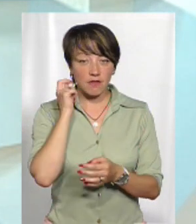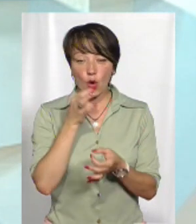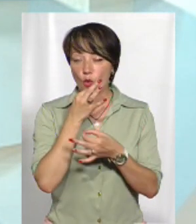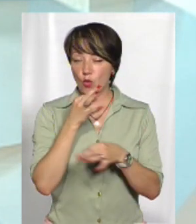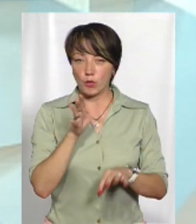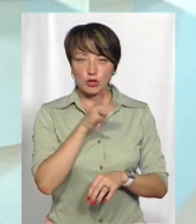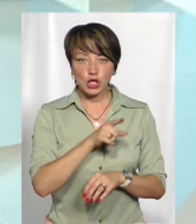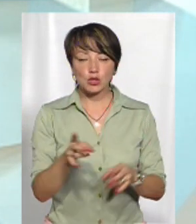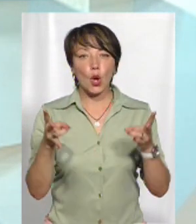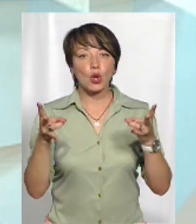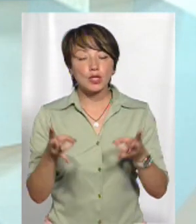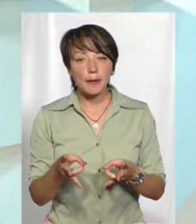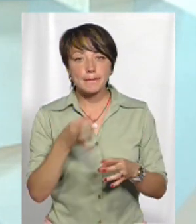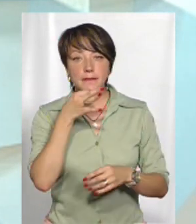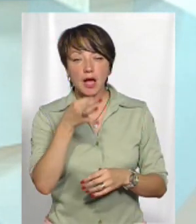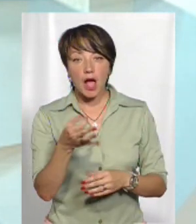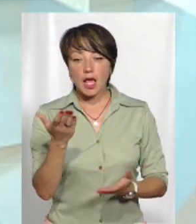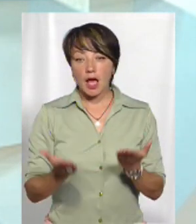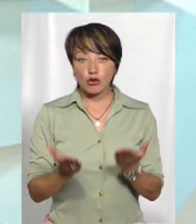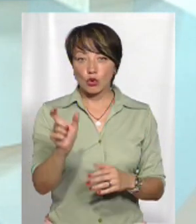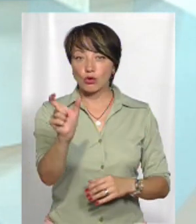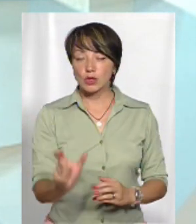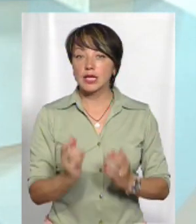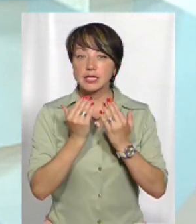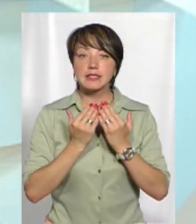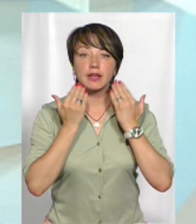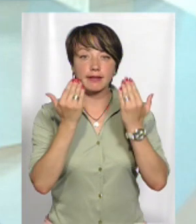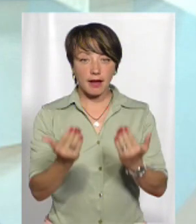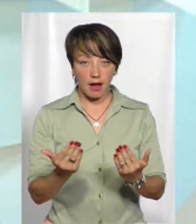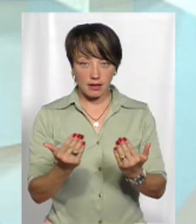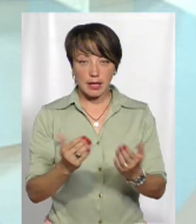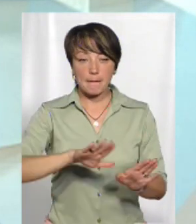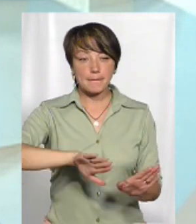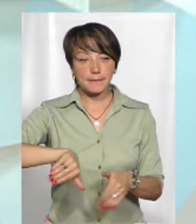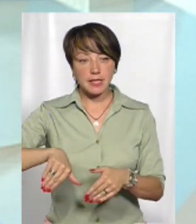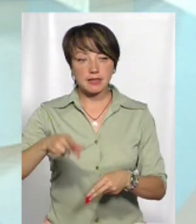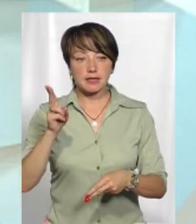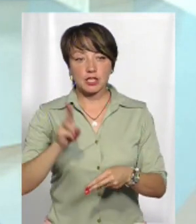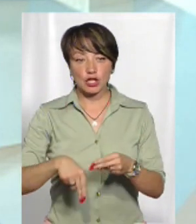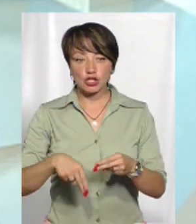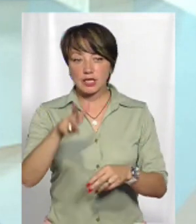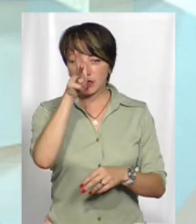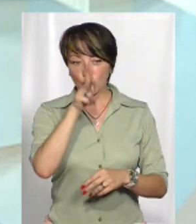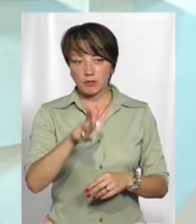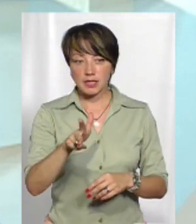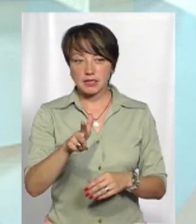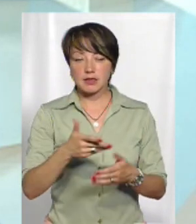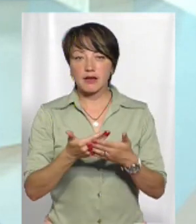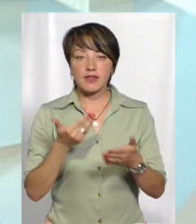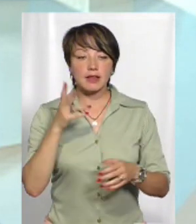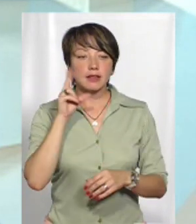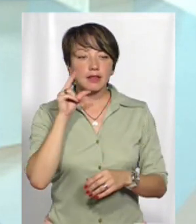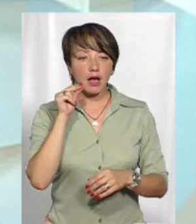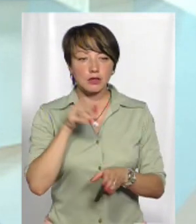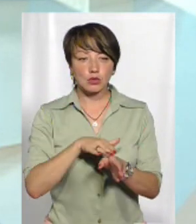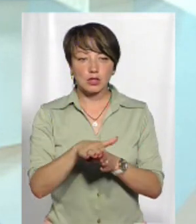час. Але хочу тут зазначити, що якщо особа звертається після закінчення 3 місяців від дати